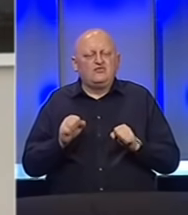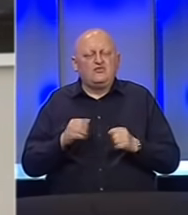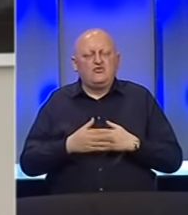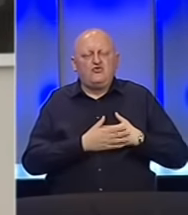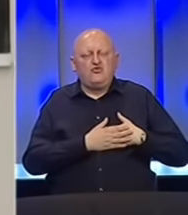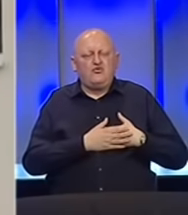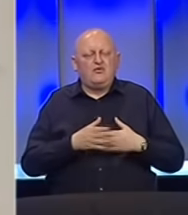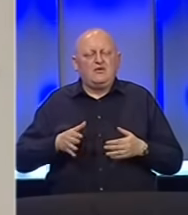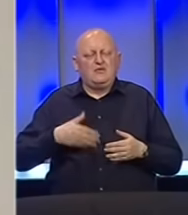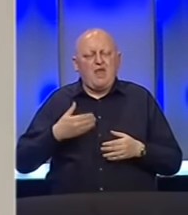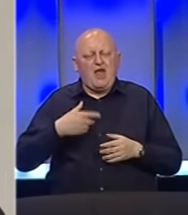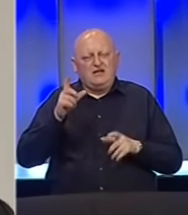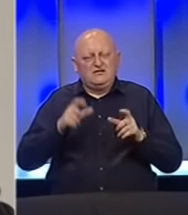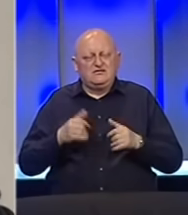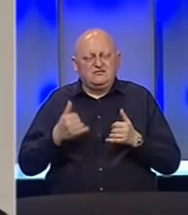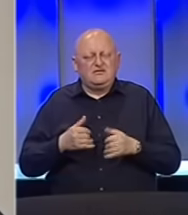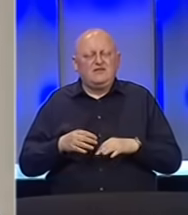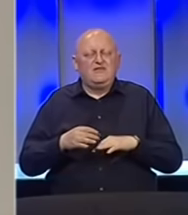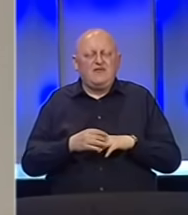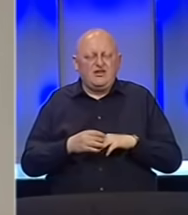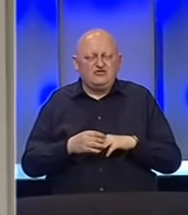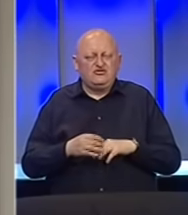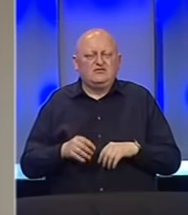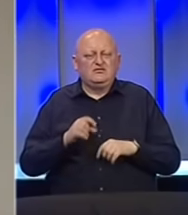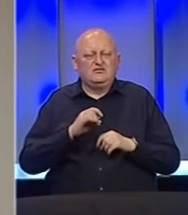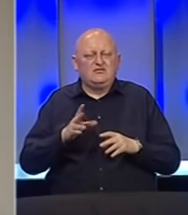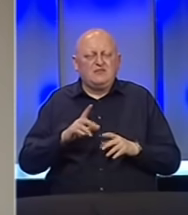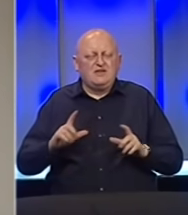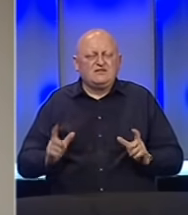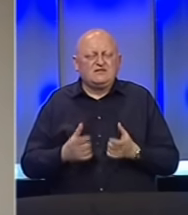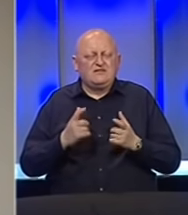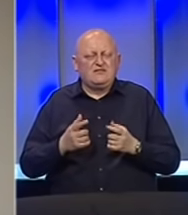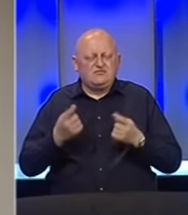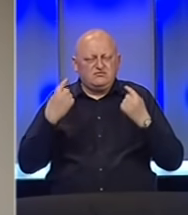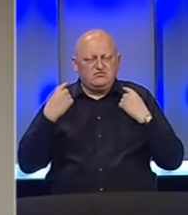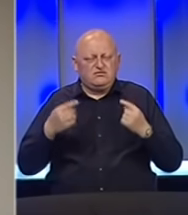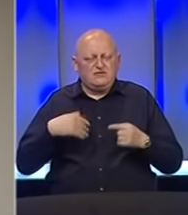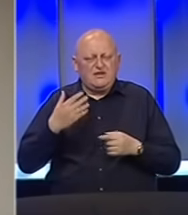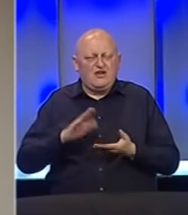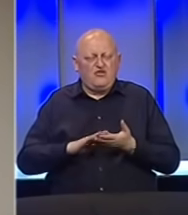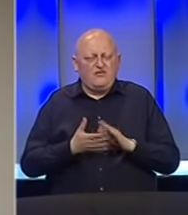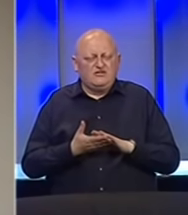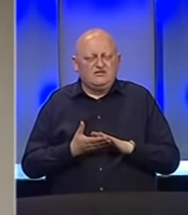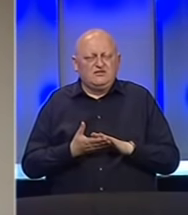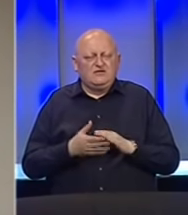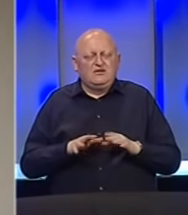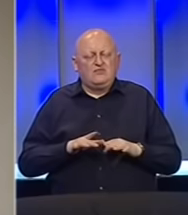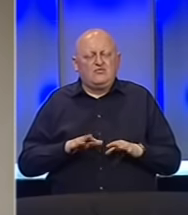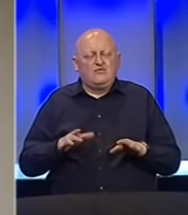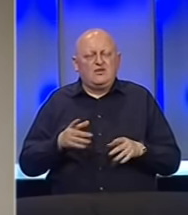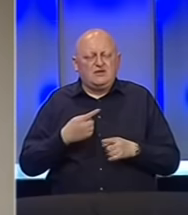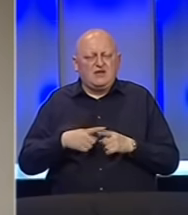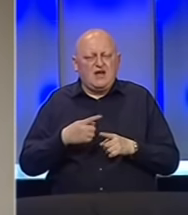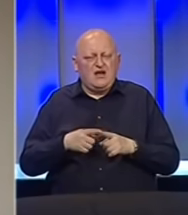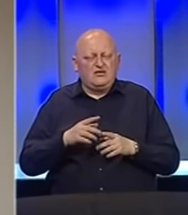ljubav. Mladenci su se ipak ovih dana vjenčali, ali bez onih svadbi nakon vjenčanja. Naime, pandemija je